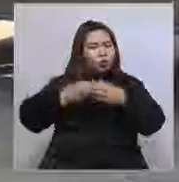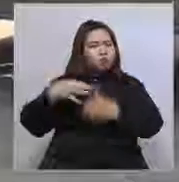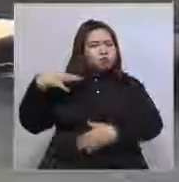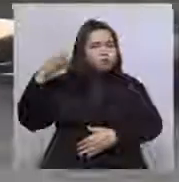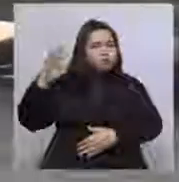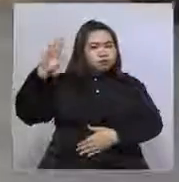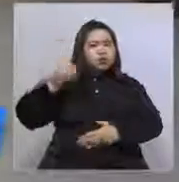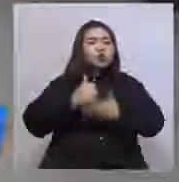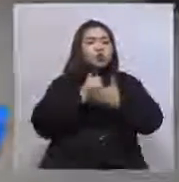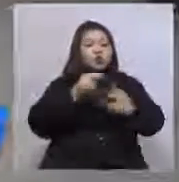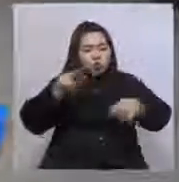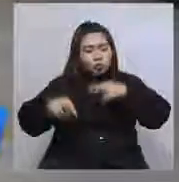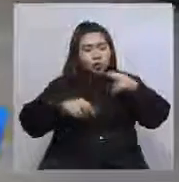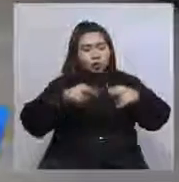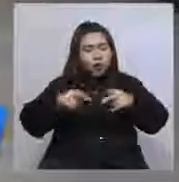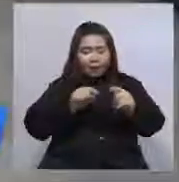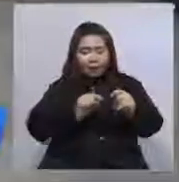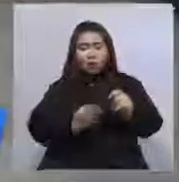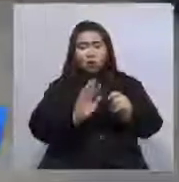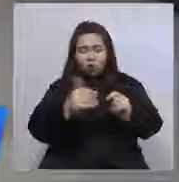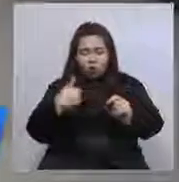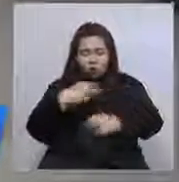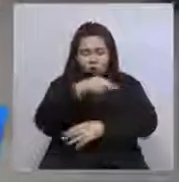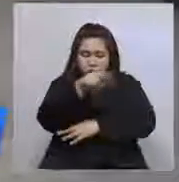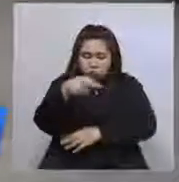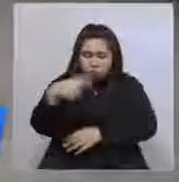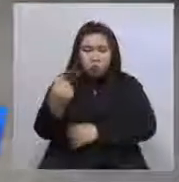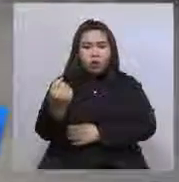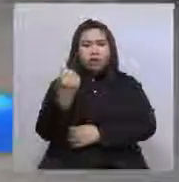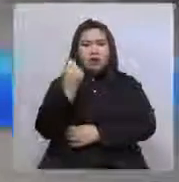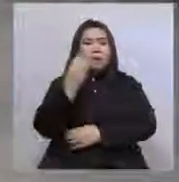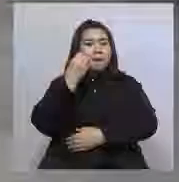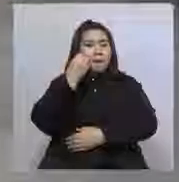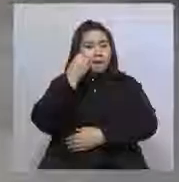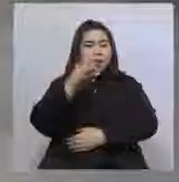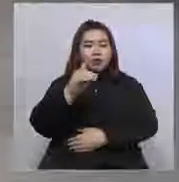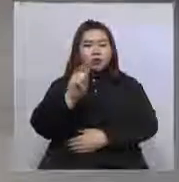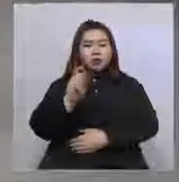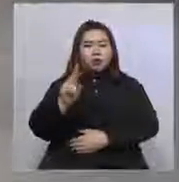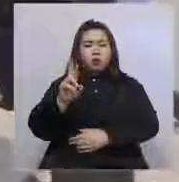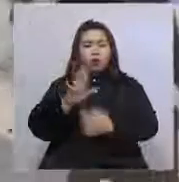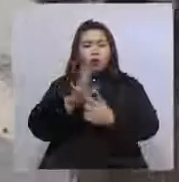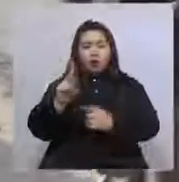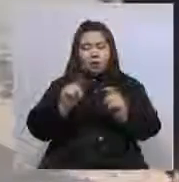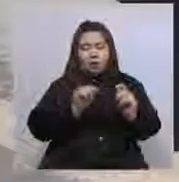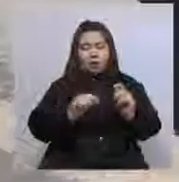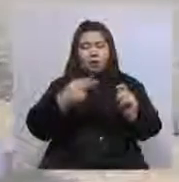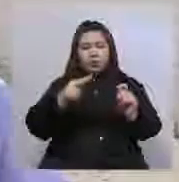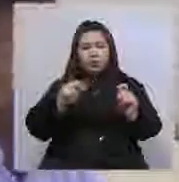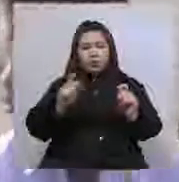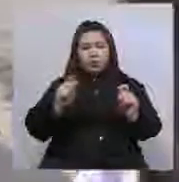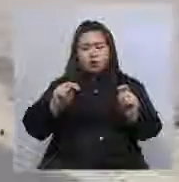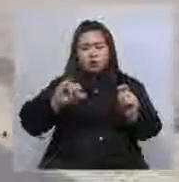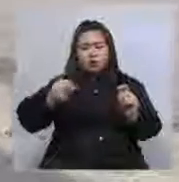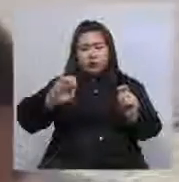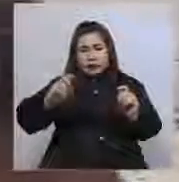ครชุดคุ้มครองตำบลเข้ารักษาความปลอดภัยอย่างเข้มงวดนะครับภายในโรงเรียนบ้านดอกรักอำเภอหนองจิกเนื่องจากโรงเรียนแห่งนี้เคยถูก